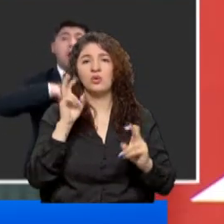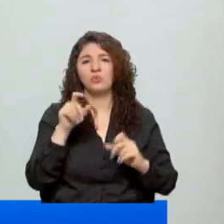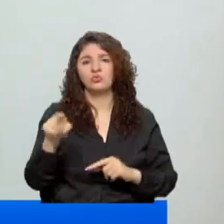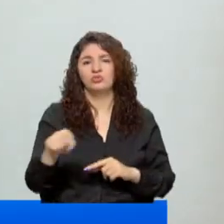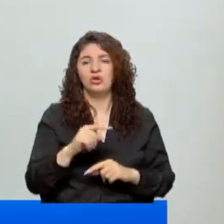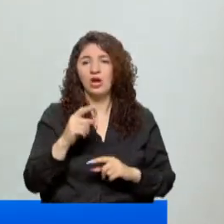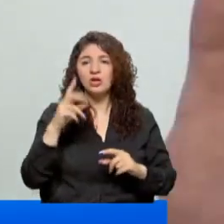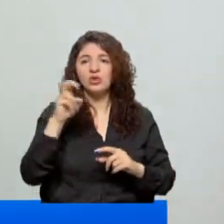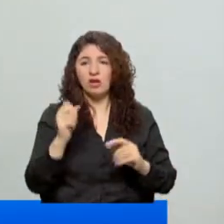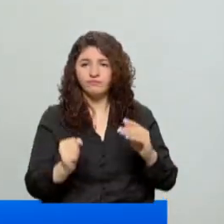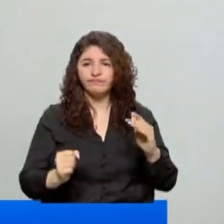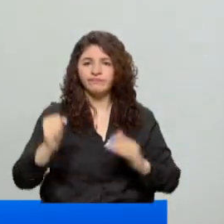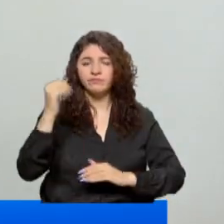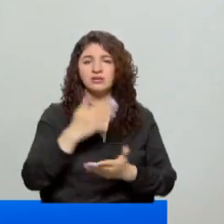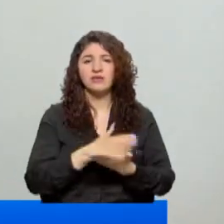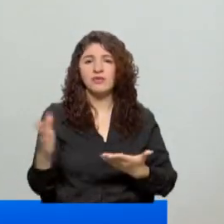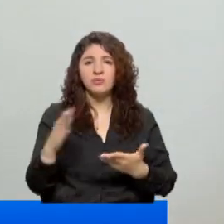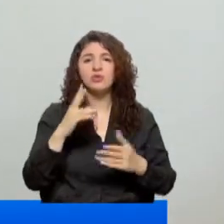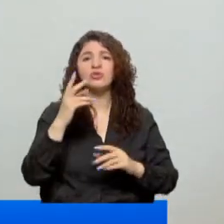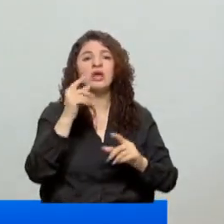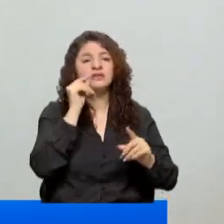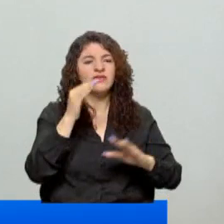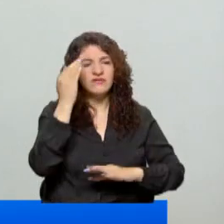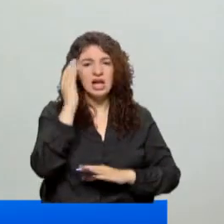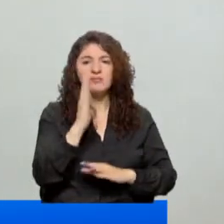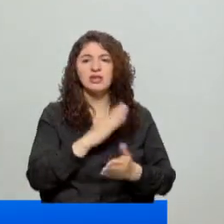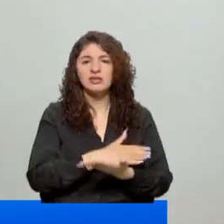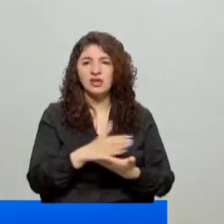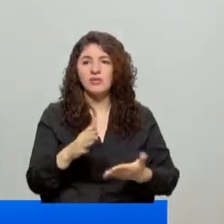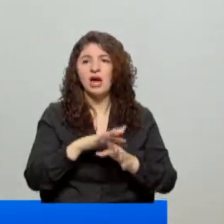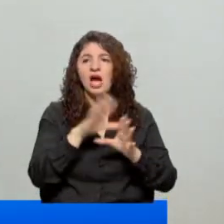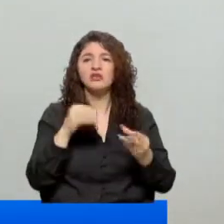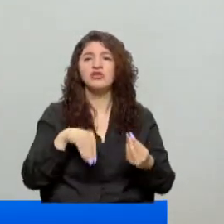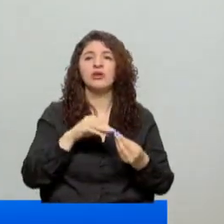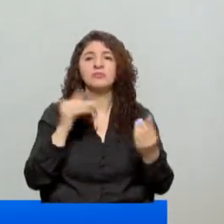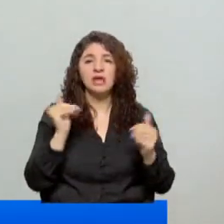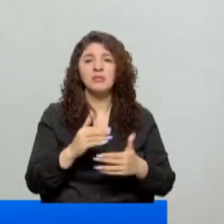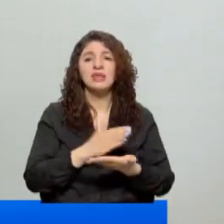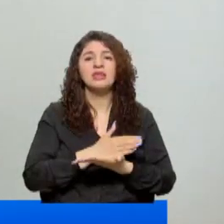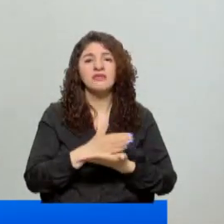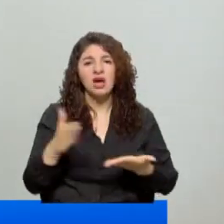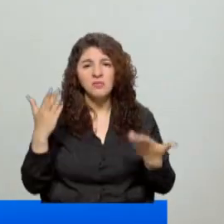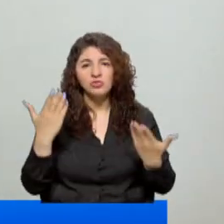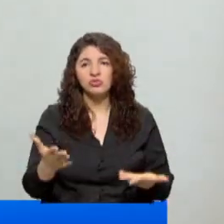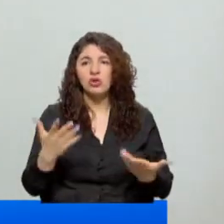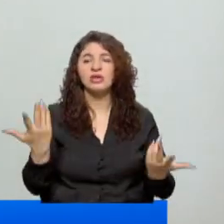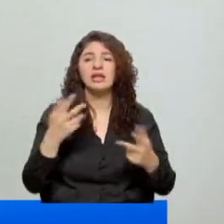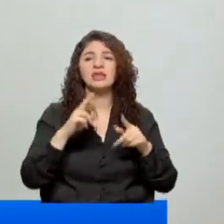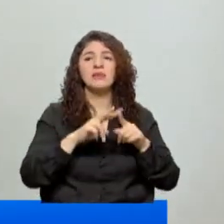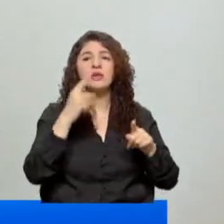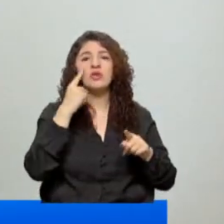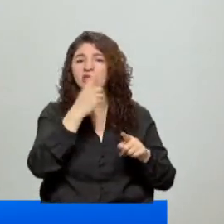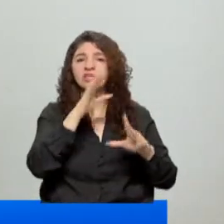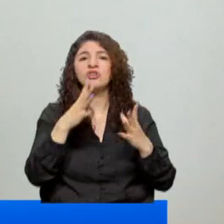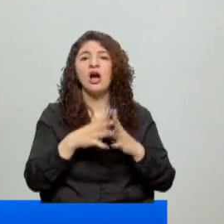meselesi döviz artmaya devam ediyor insanlar fakirleşmeye devam ediyor her şeye zam gelmeye devam ediyor nebatinin